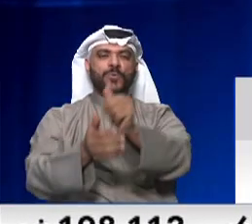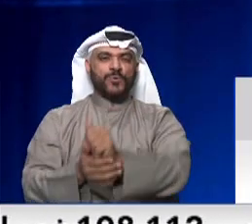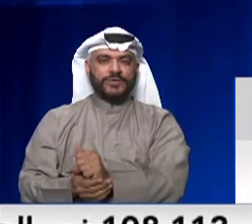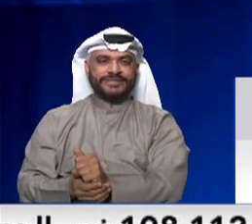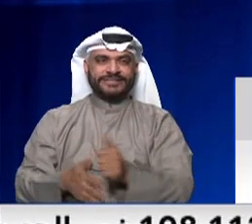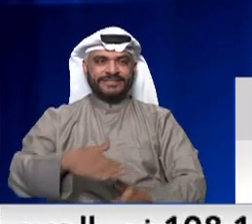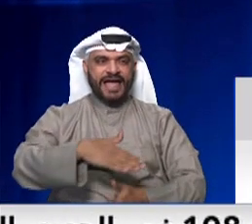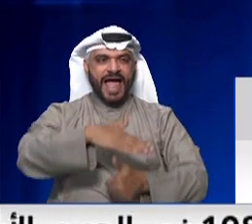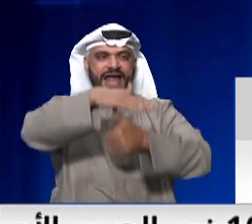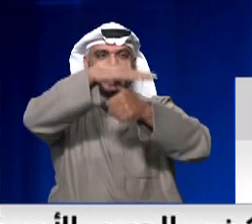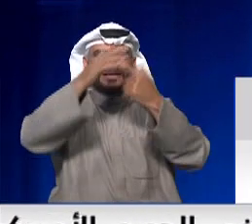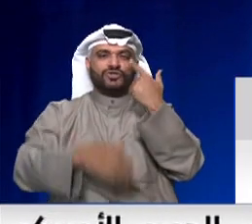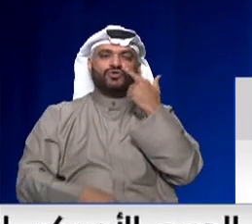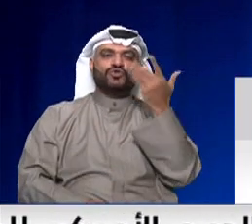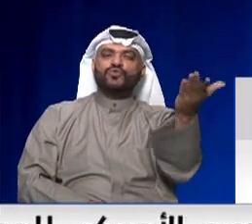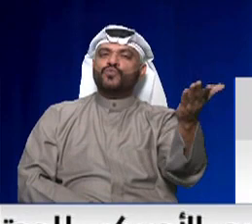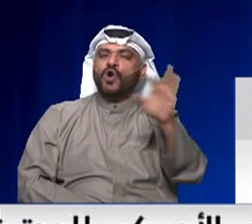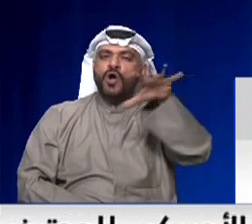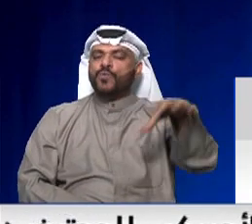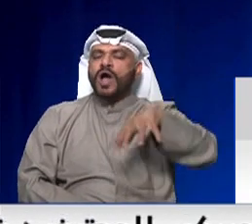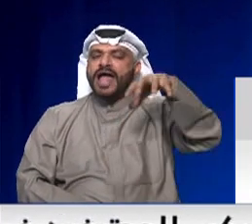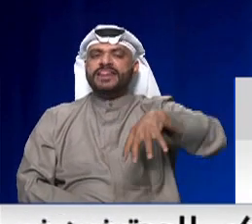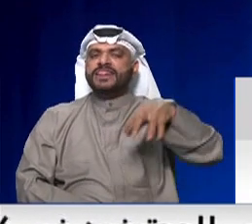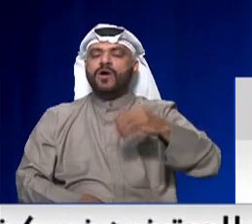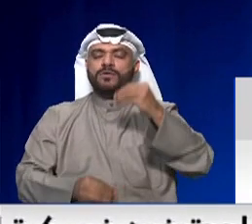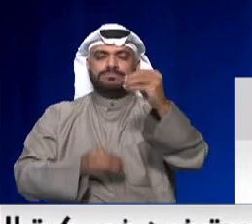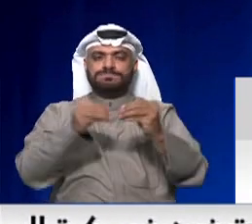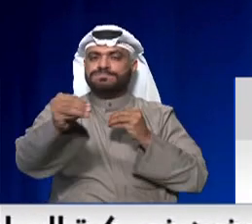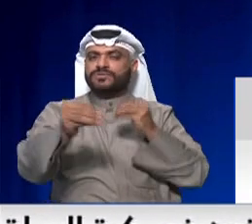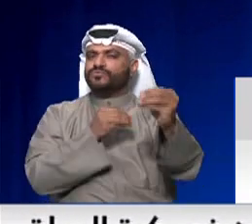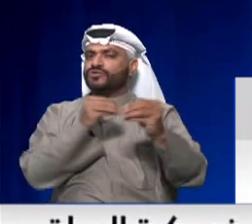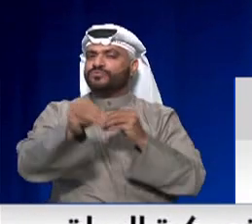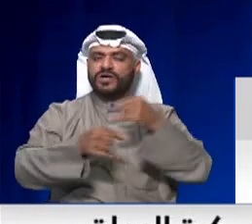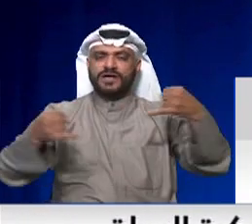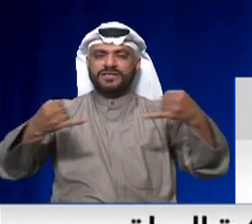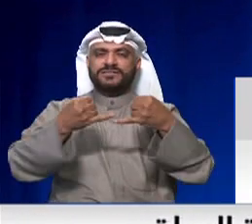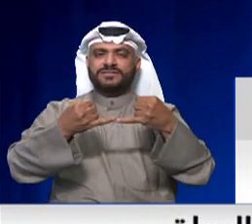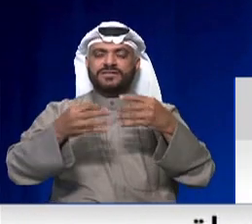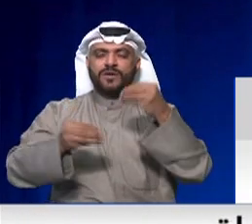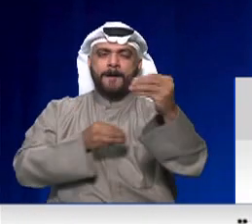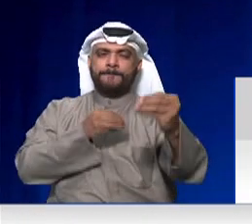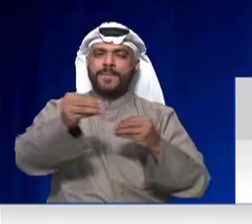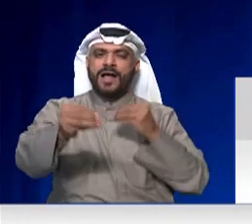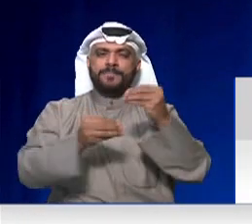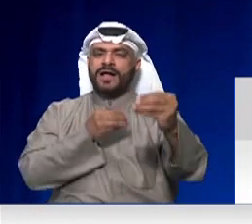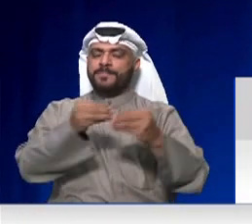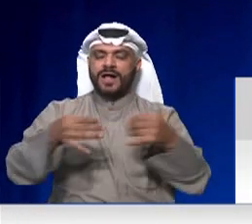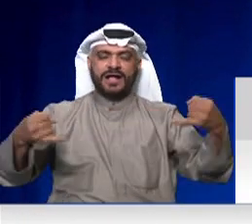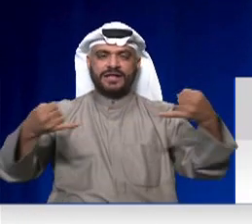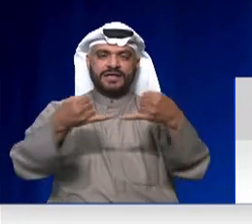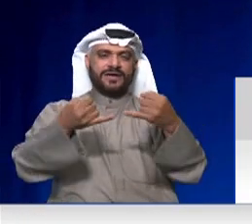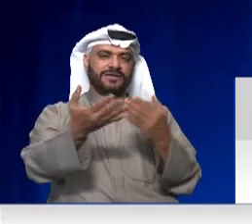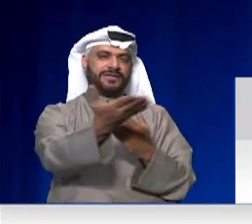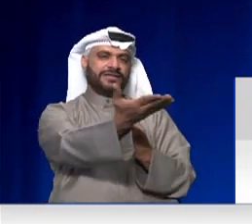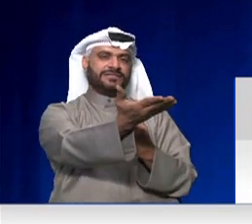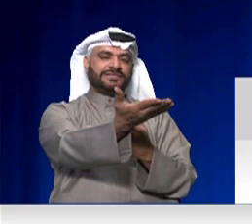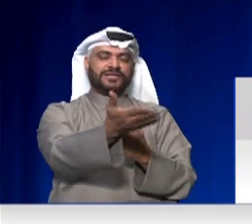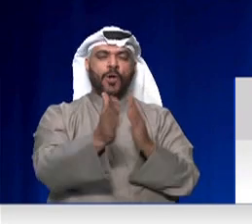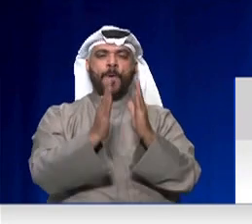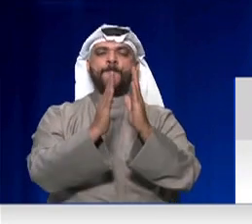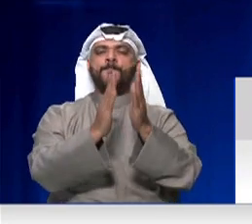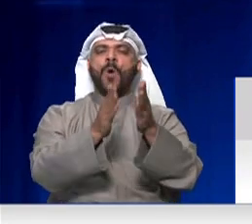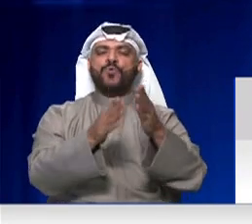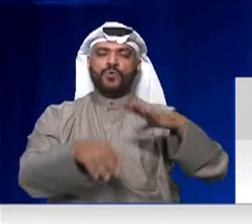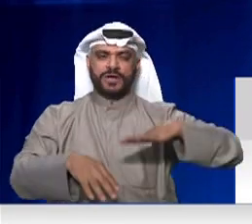مانيسا دكتور سوجاباري رئيس وزراء جزر سليمان الصديقة، أعرب فيها عن خالص التهنئة لسموه رعاه الله